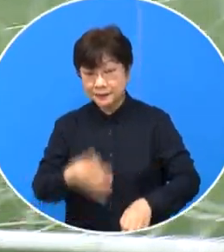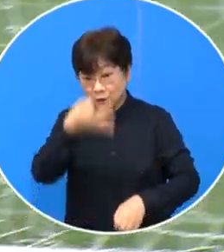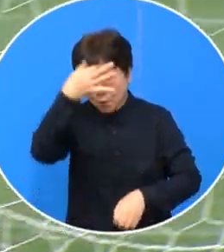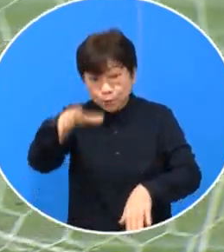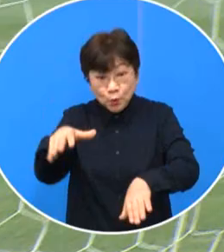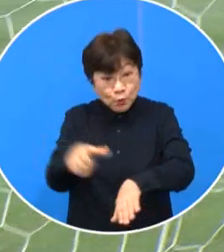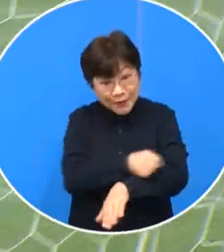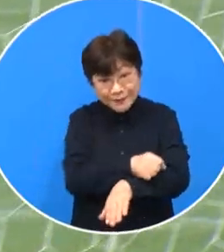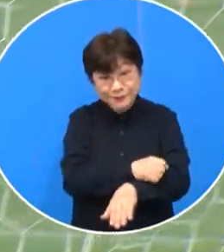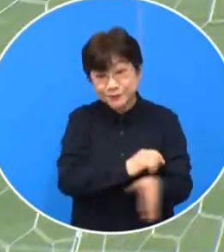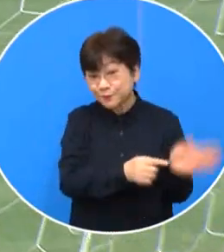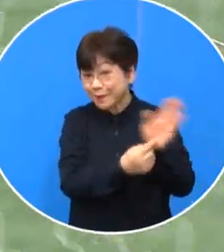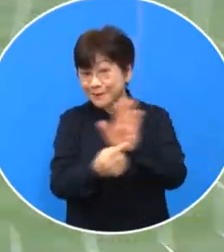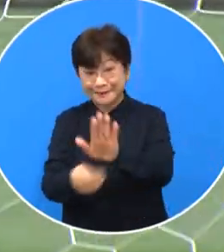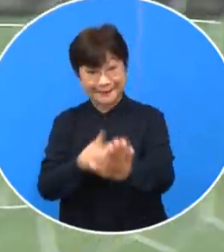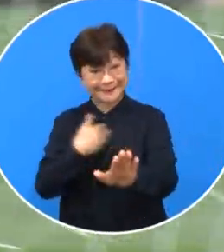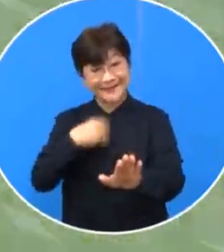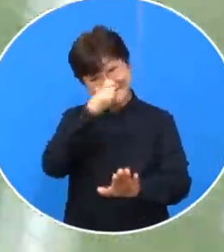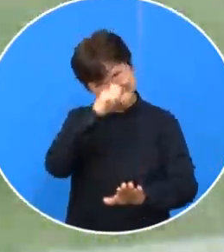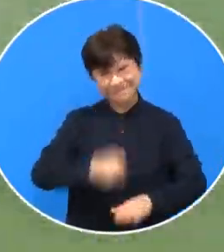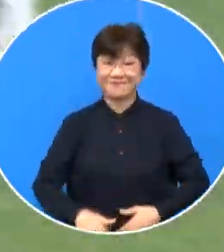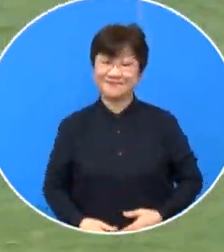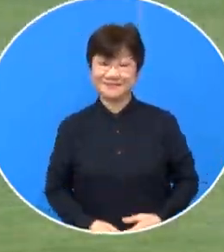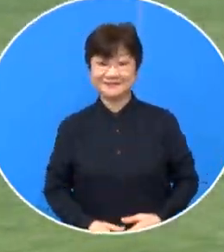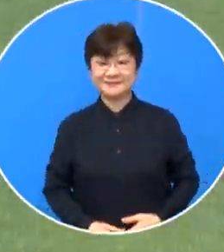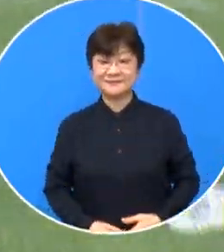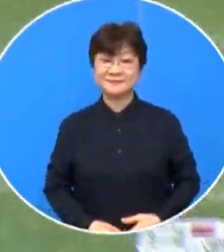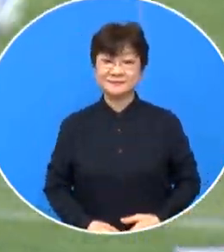からもたくさん J リーが出てくれたら嬉しいなと思ってます。